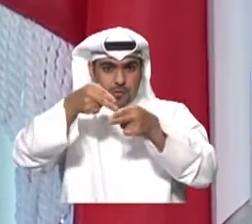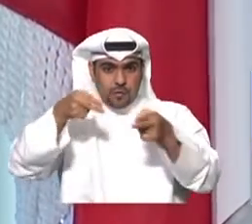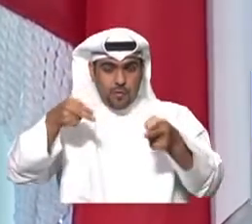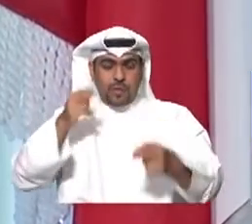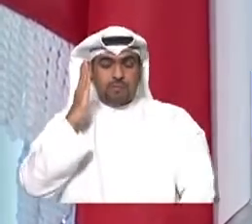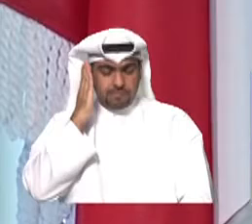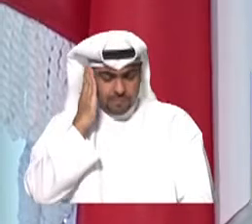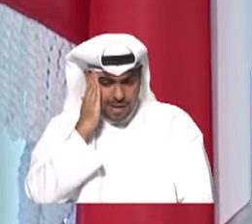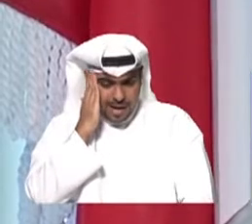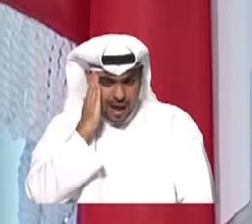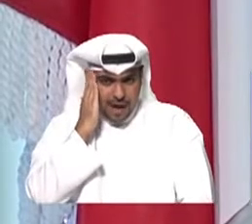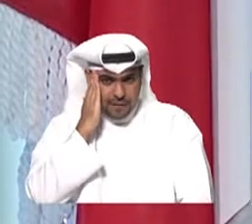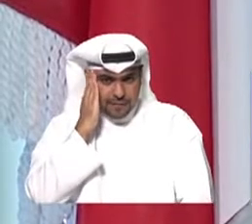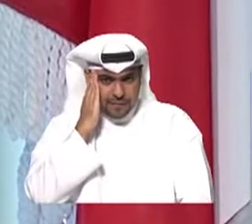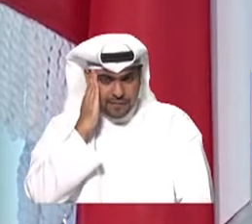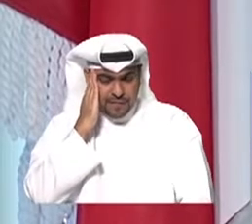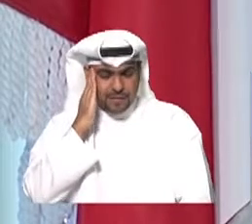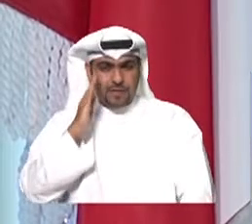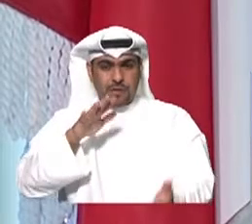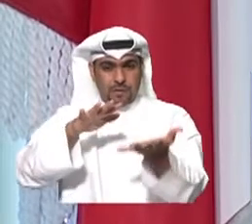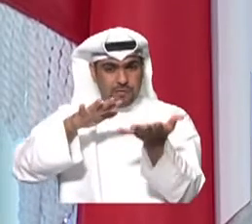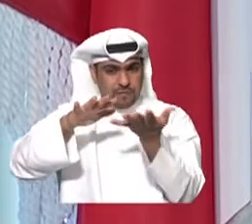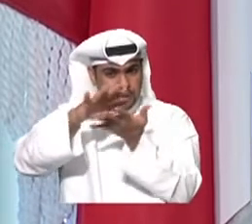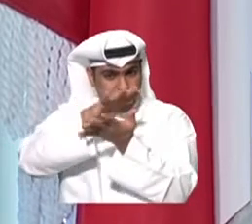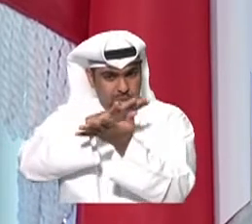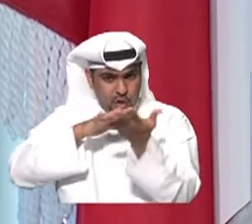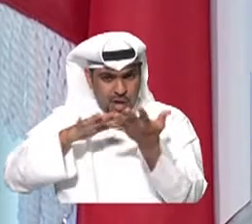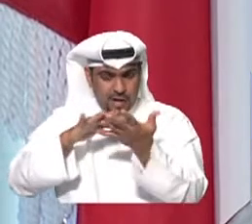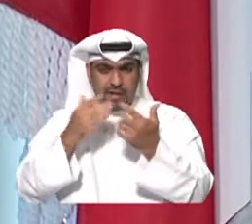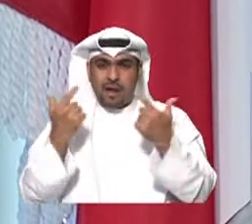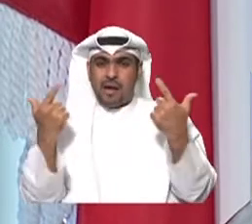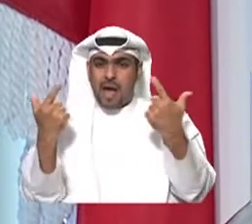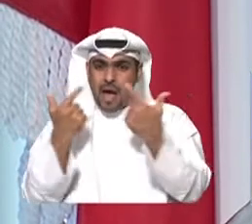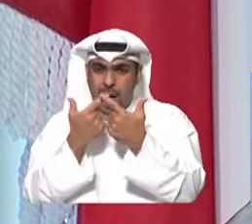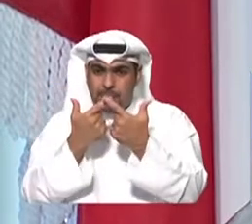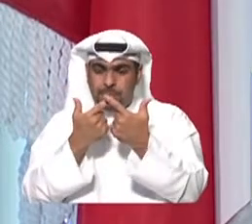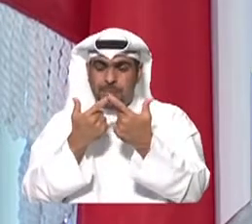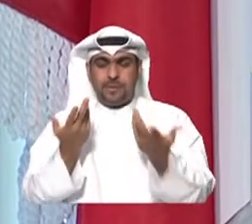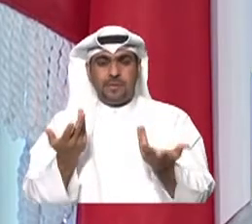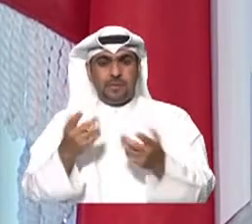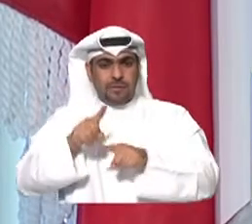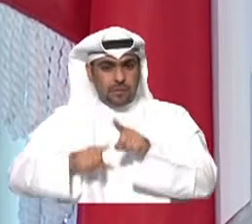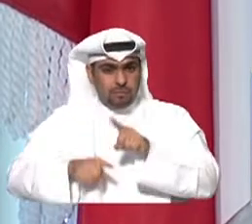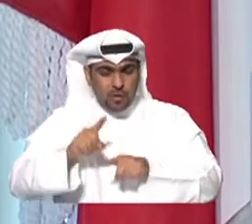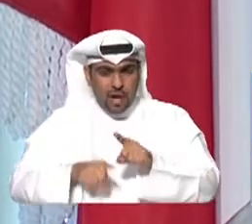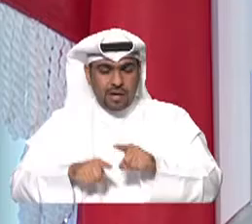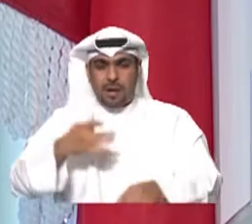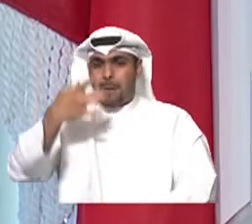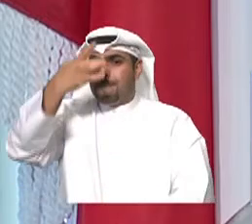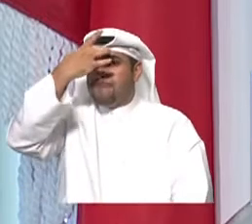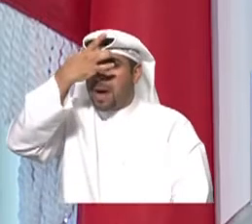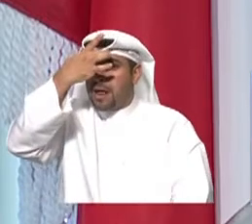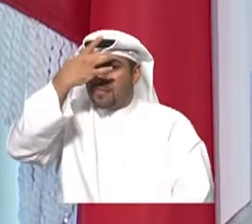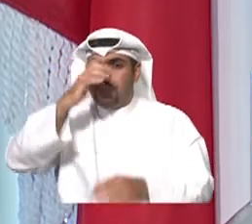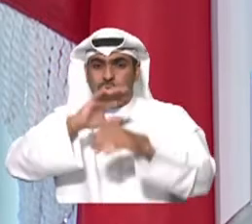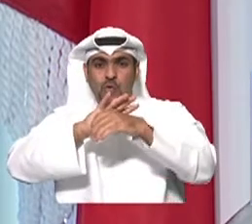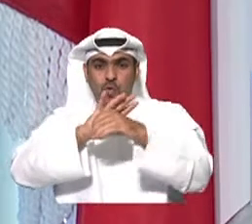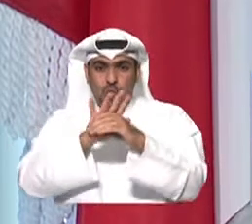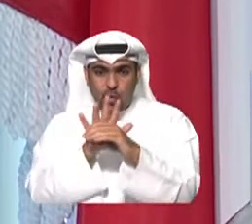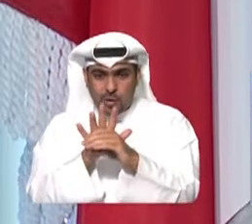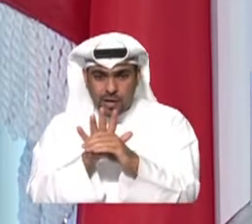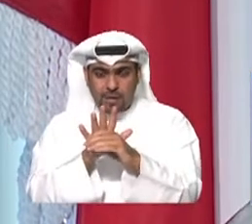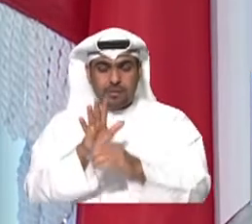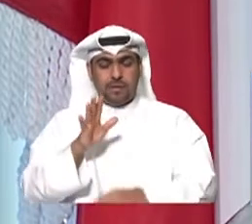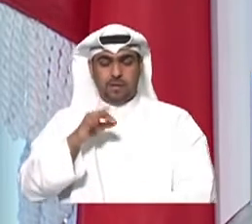المسبوقة، خاصة تلك التي لا تعرف حدودا مثل تداعيات وباء فيروس كورونا المستجد